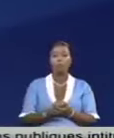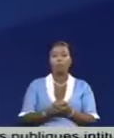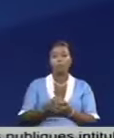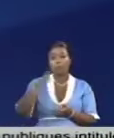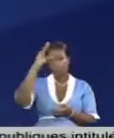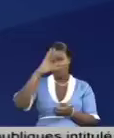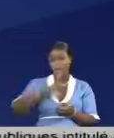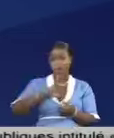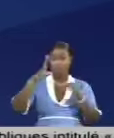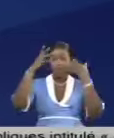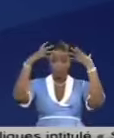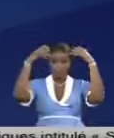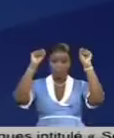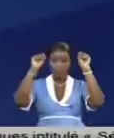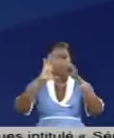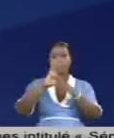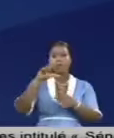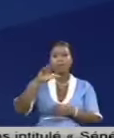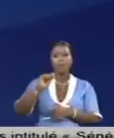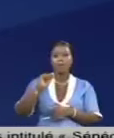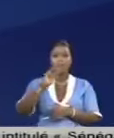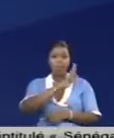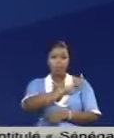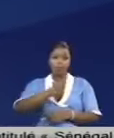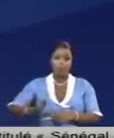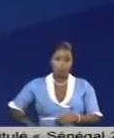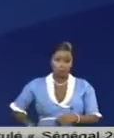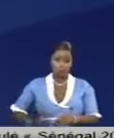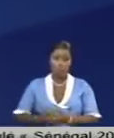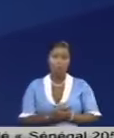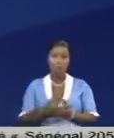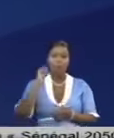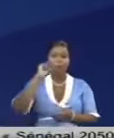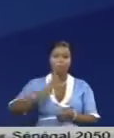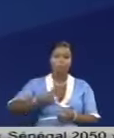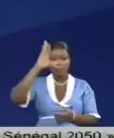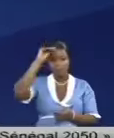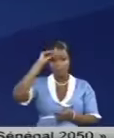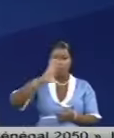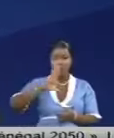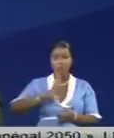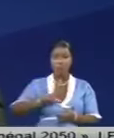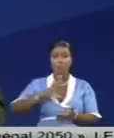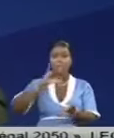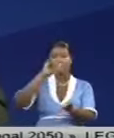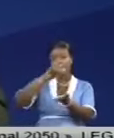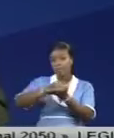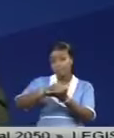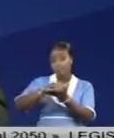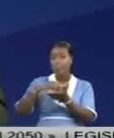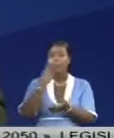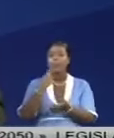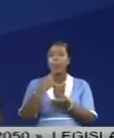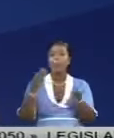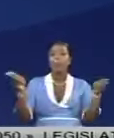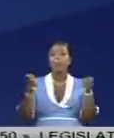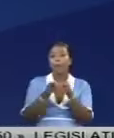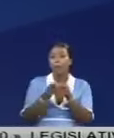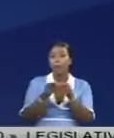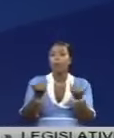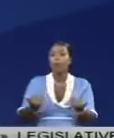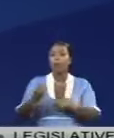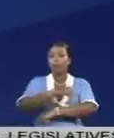la République mesdames et messieurs ce qui aujourd'hui la